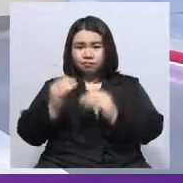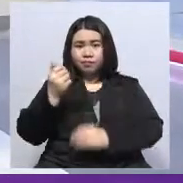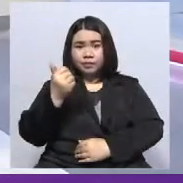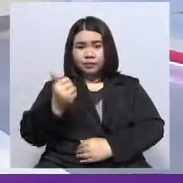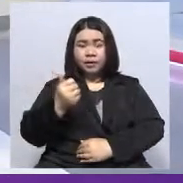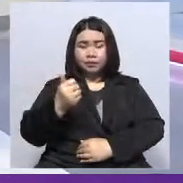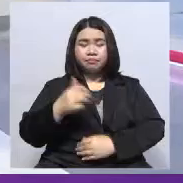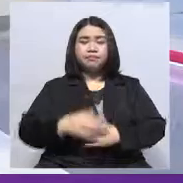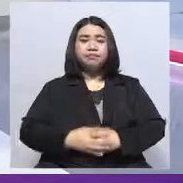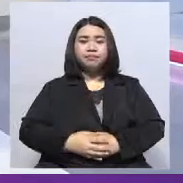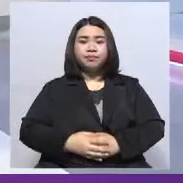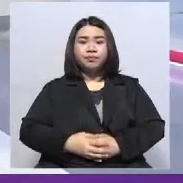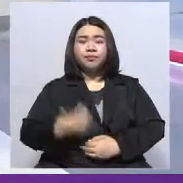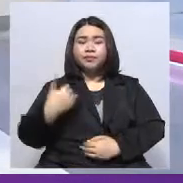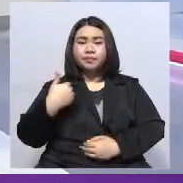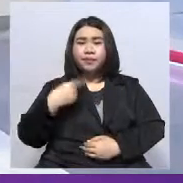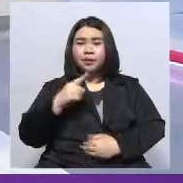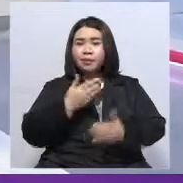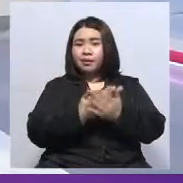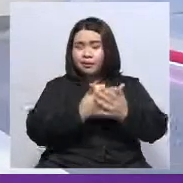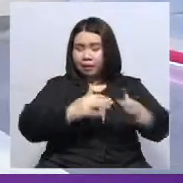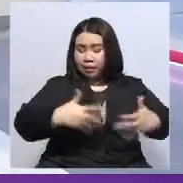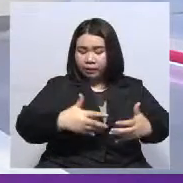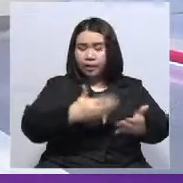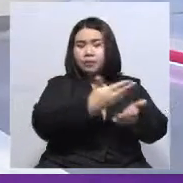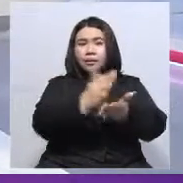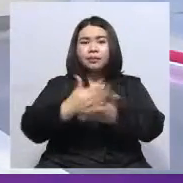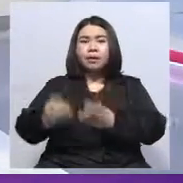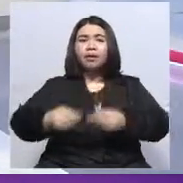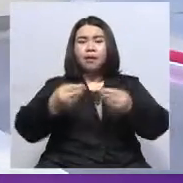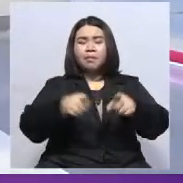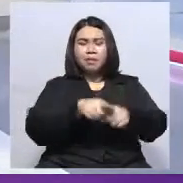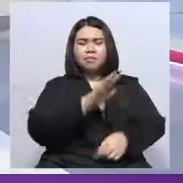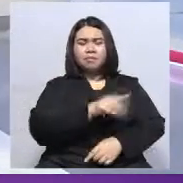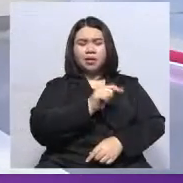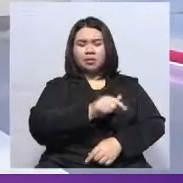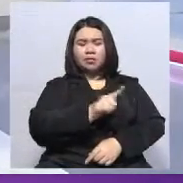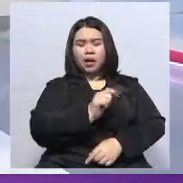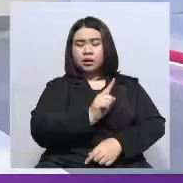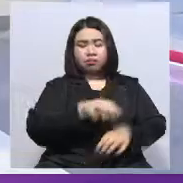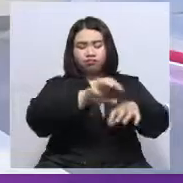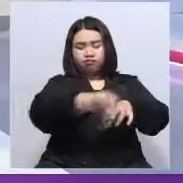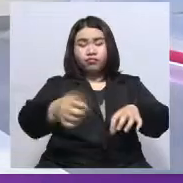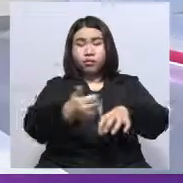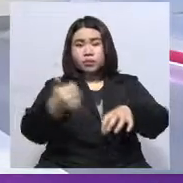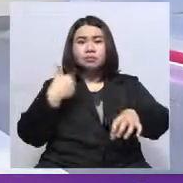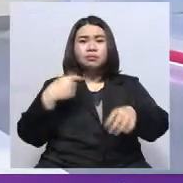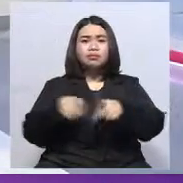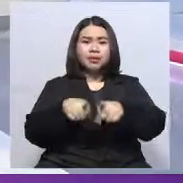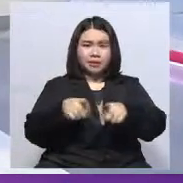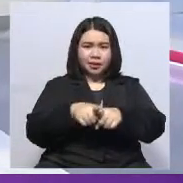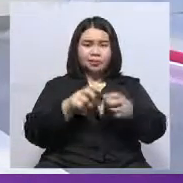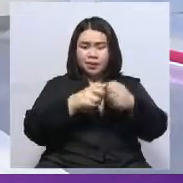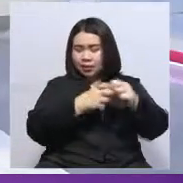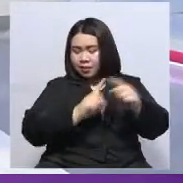ายในประเทศได้อีกนะคะอีกทั้งยังเป็นการกระจายรายได้จากนักท่องเที่ยวเมืองหลักสู่เมืองรองพร้อมลดความแออัดและอีกหลายปัญหาที่เ